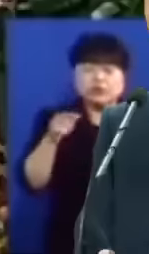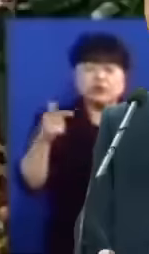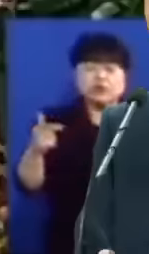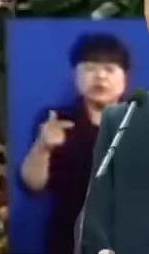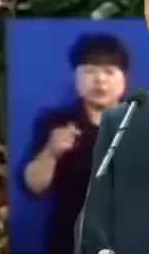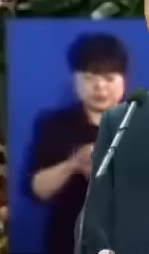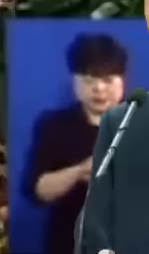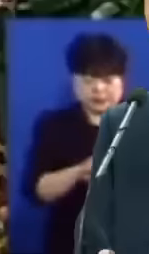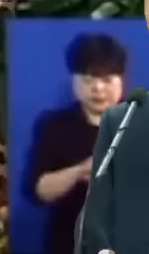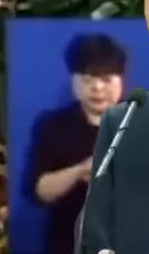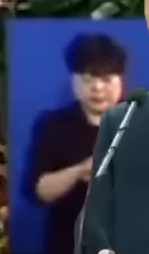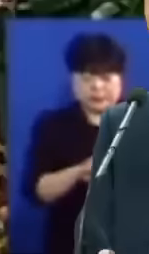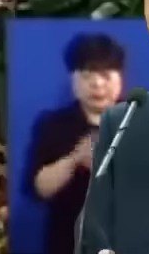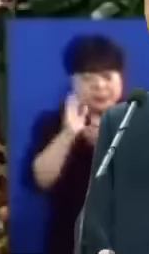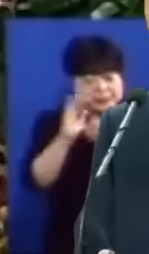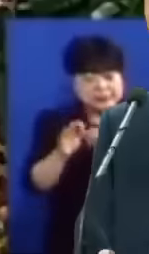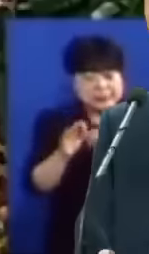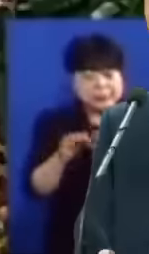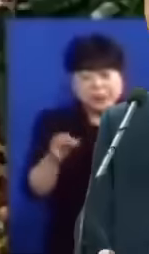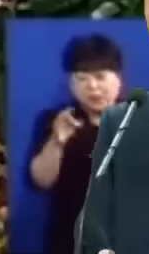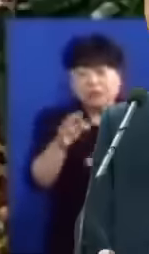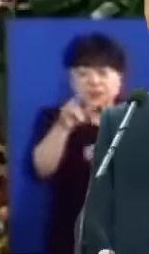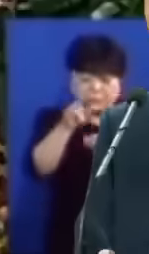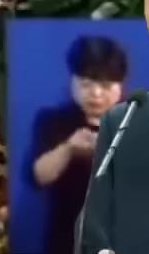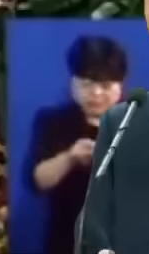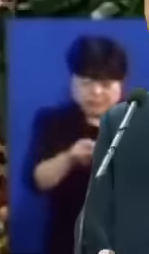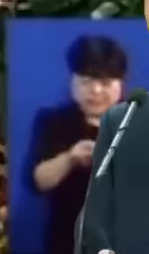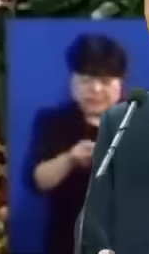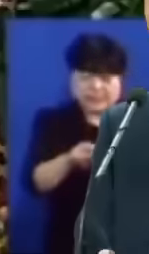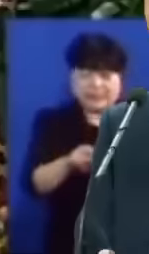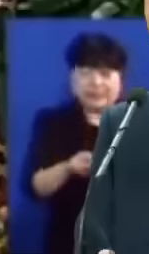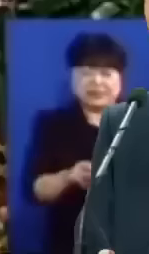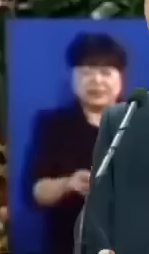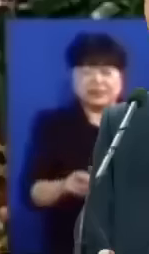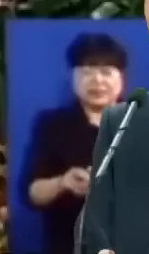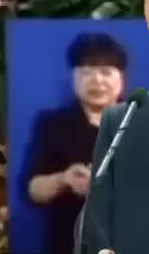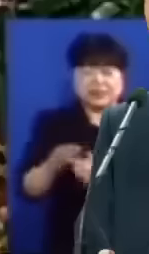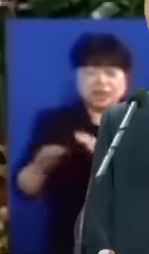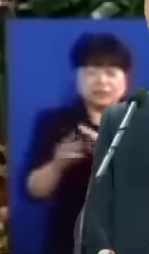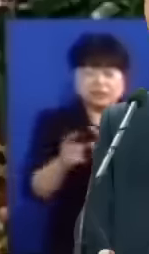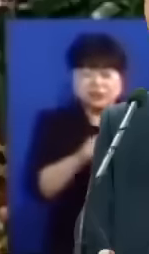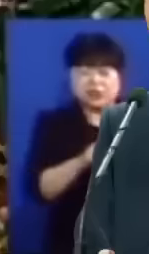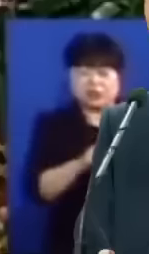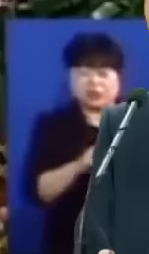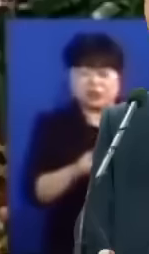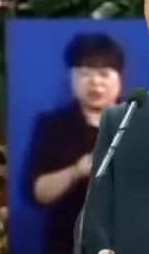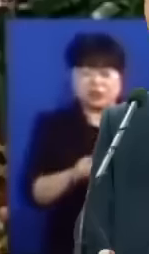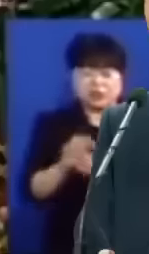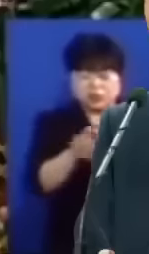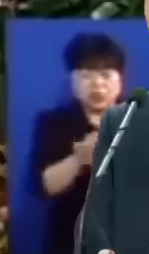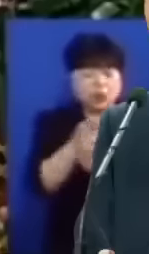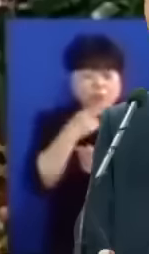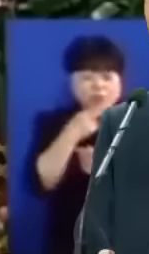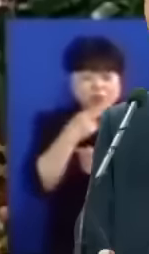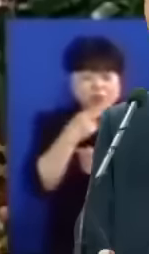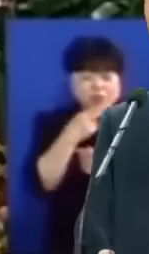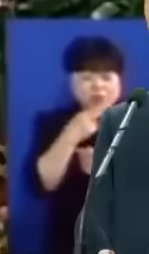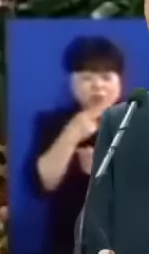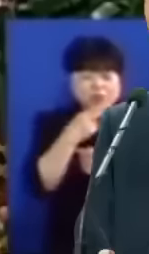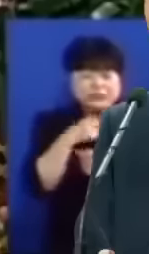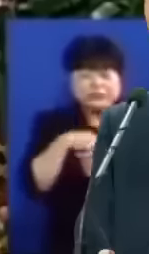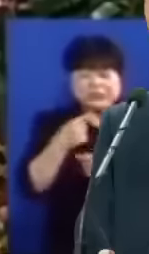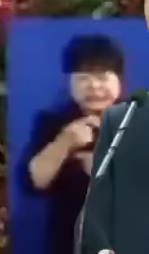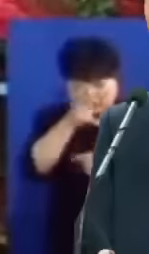46.6%로 가장 높았고 그 다음에 경제 문제, 가족 간 불화, 자기 중심적인 삶의 지향 등의